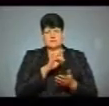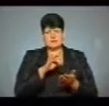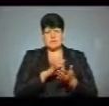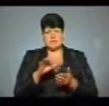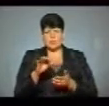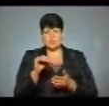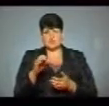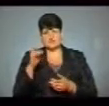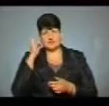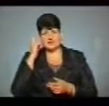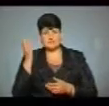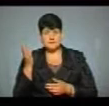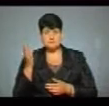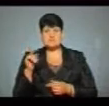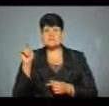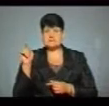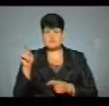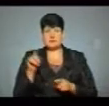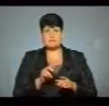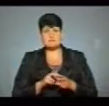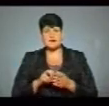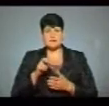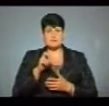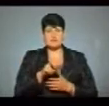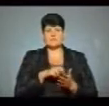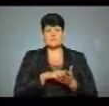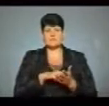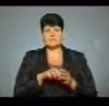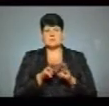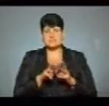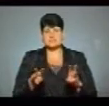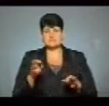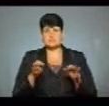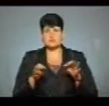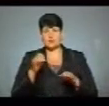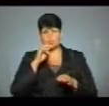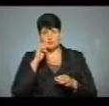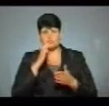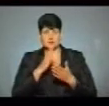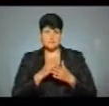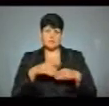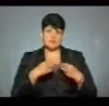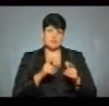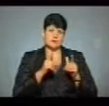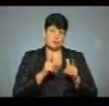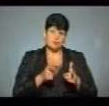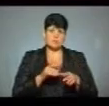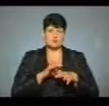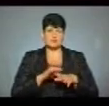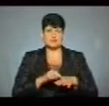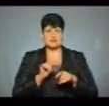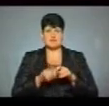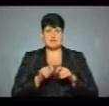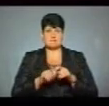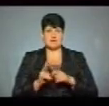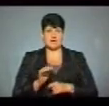офісу в Києві. Звідти їх перенаправлять до Міністерства природи України, яке має дати погодження на проведення такої